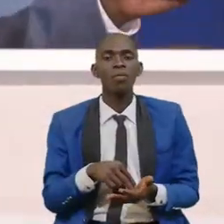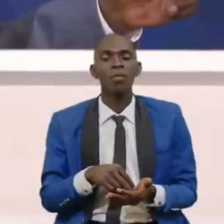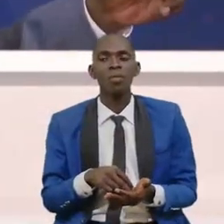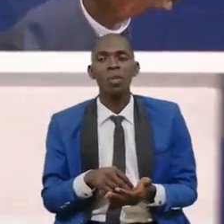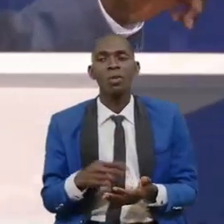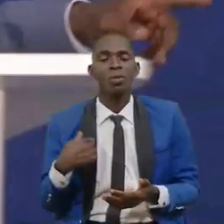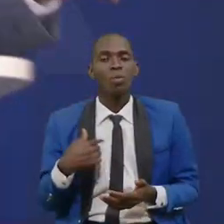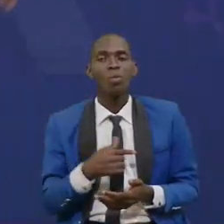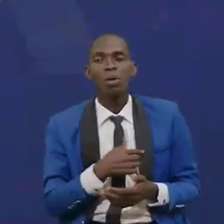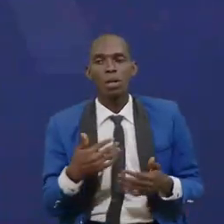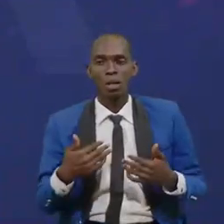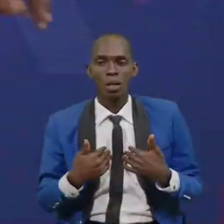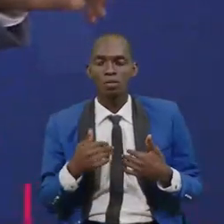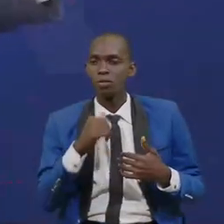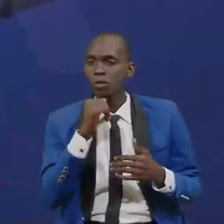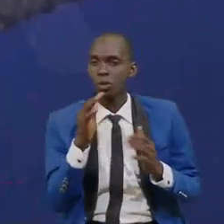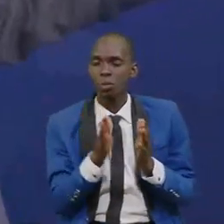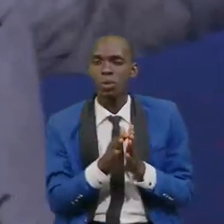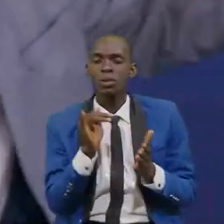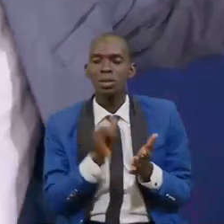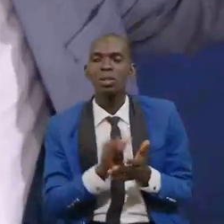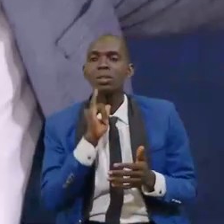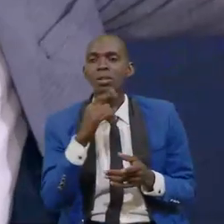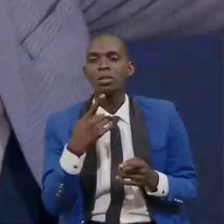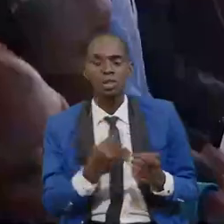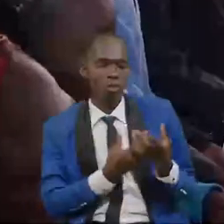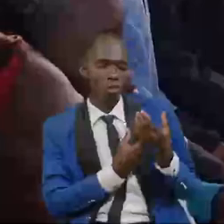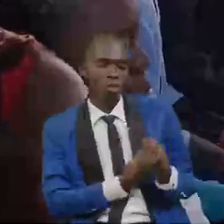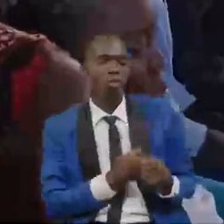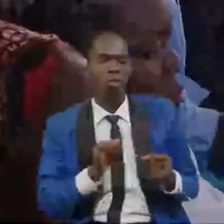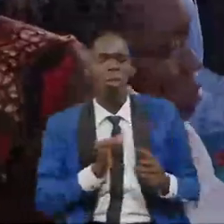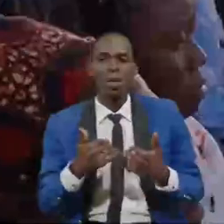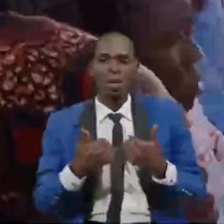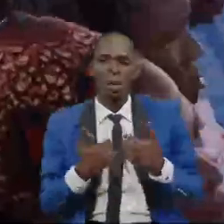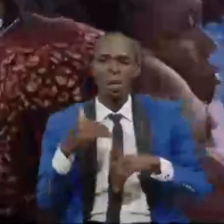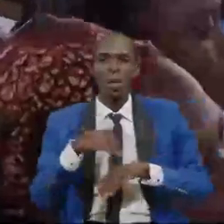Nous n'avons pas encore prié. Ça, c'est l'assurance que j'avais en ce moment-là.